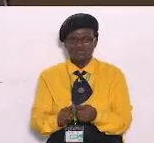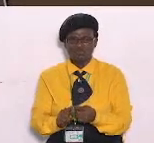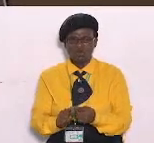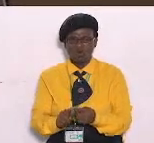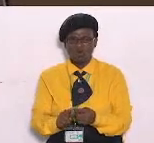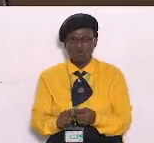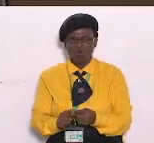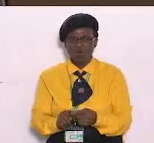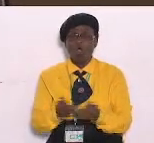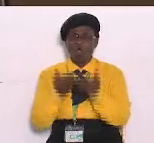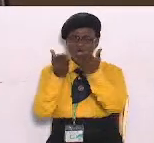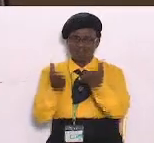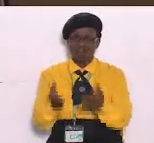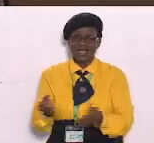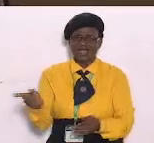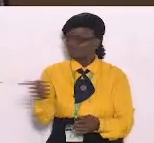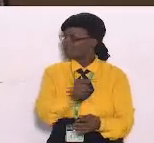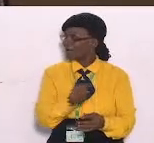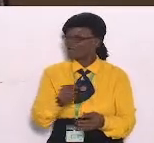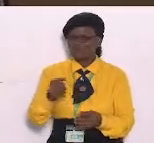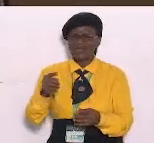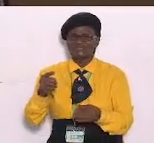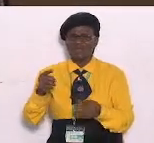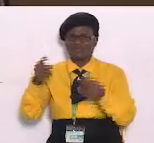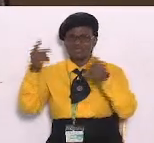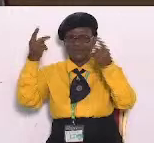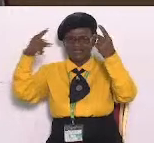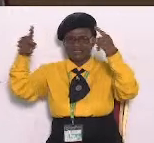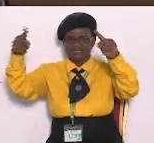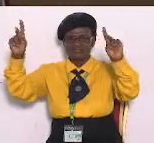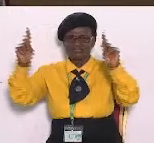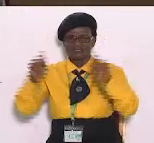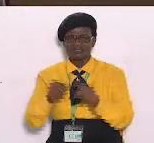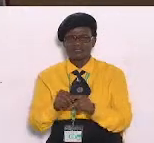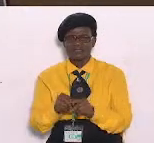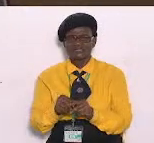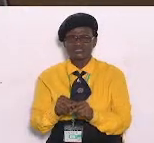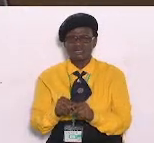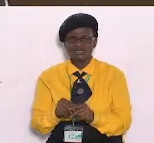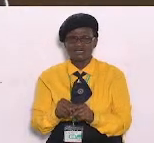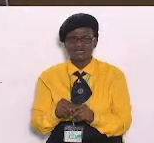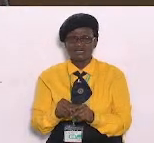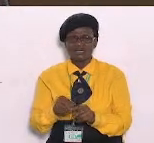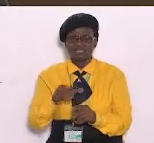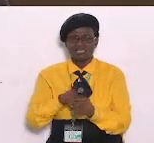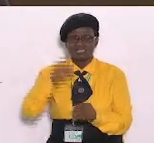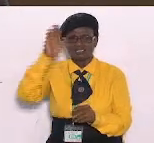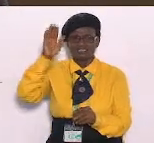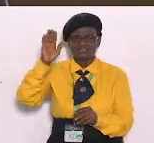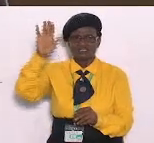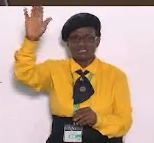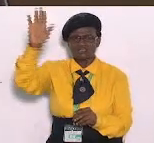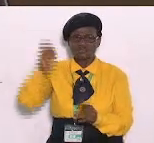de t'offrir la prospérité à travers sa